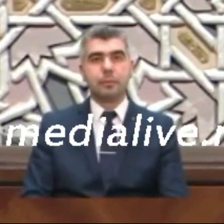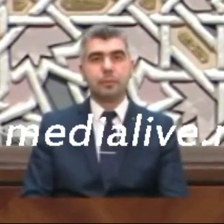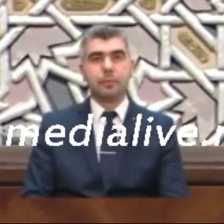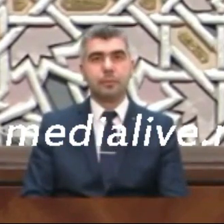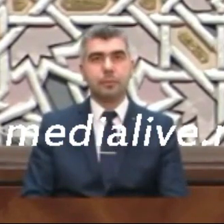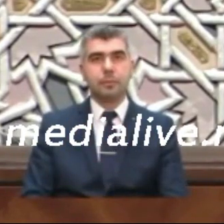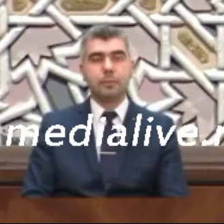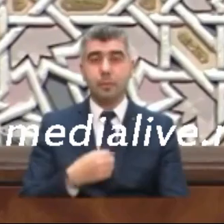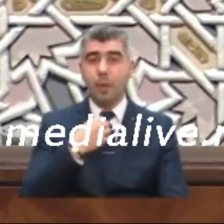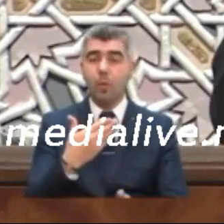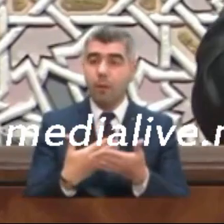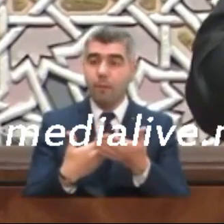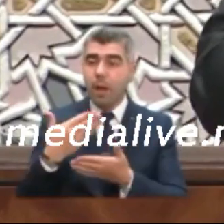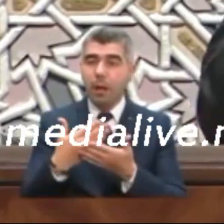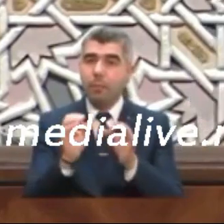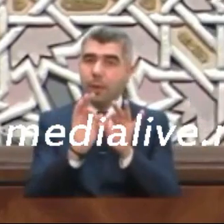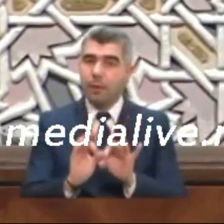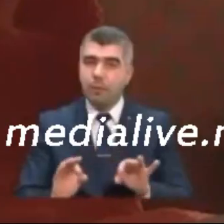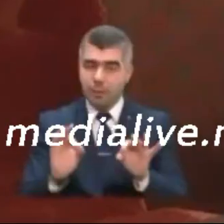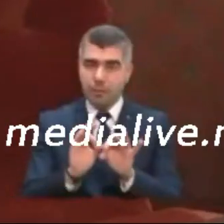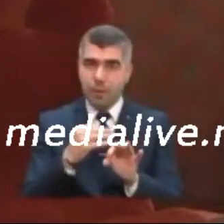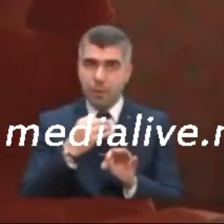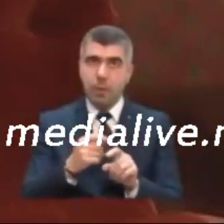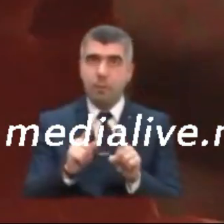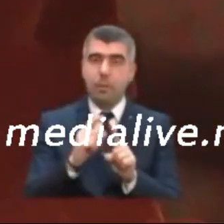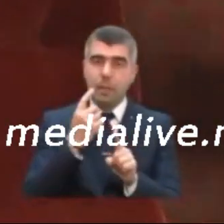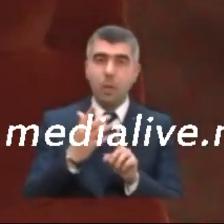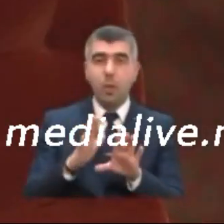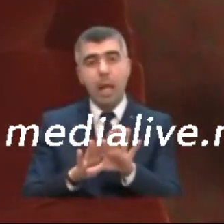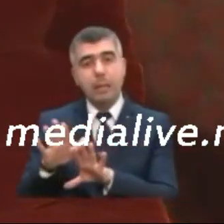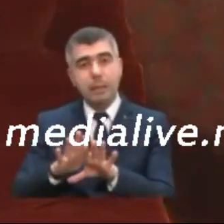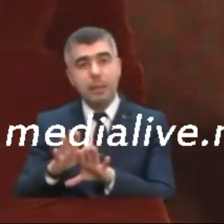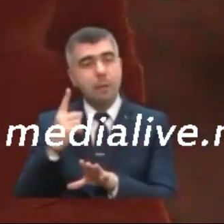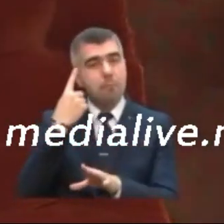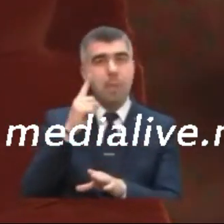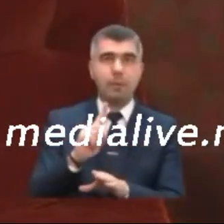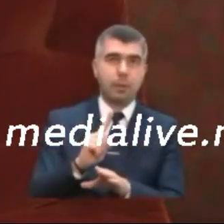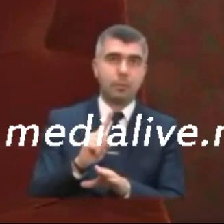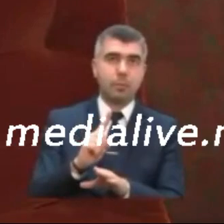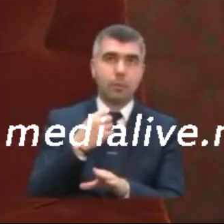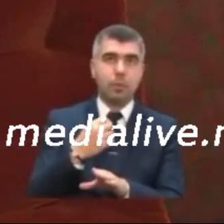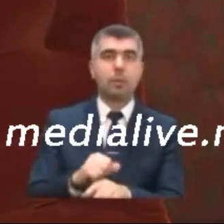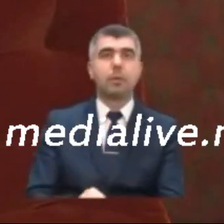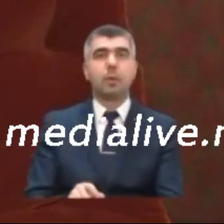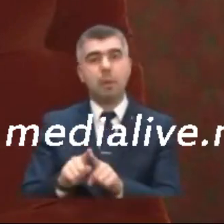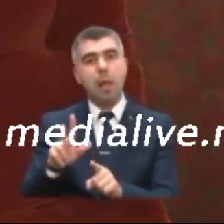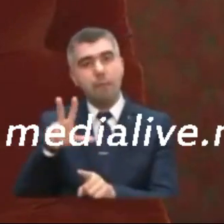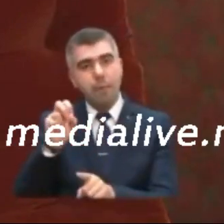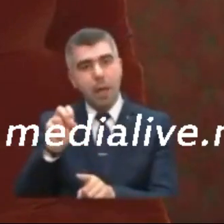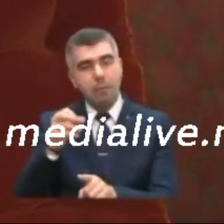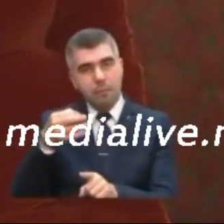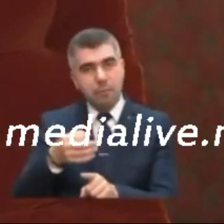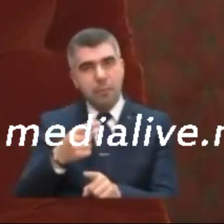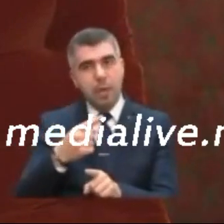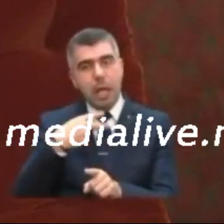غير ربما ما تفاهمناش، هي هضرات بالاطلس، انا هضرت بالسوسيه، انا ما فهمتها هي ما فهمتني، انا ما كنفهم، كنفهم السوسيه، كنتكلم